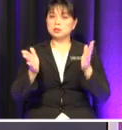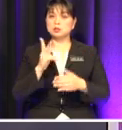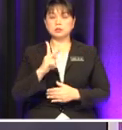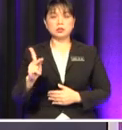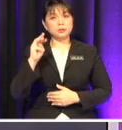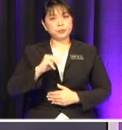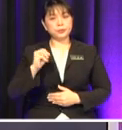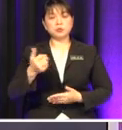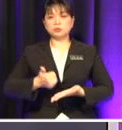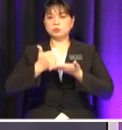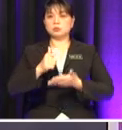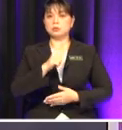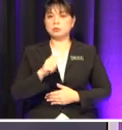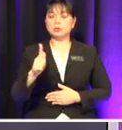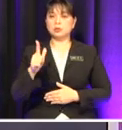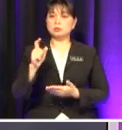Tolonglah tulis draft